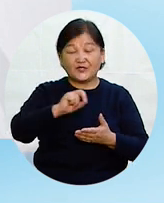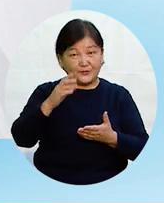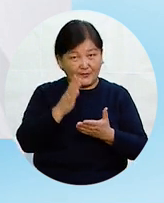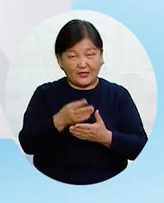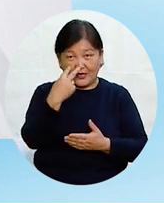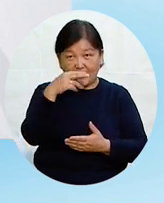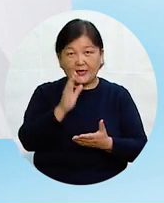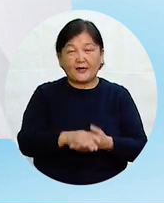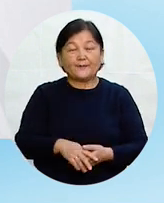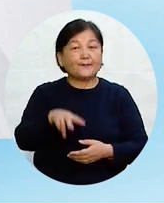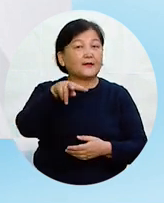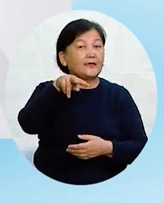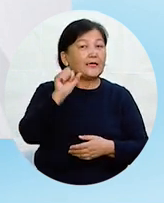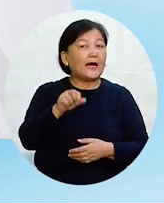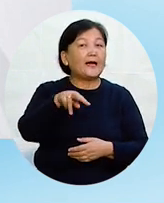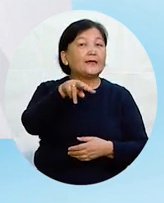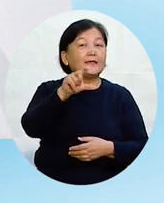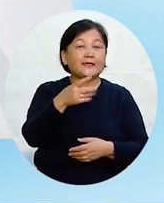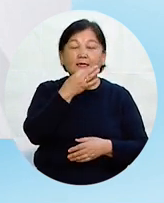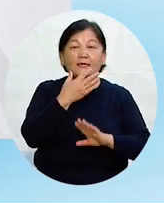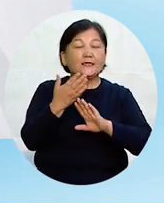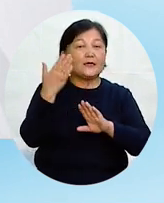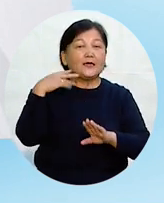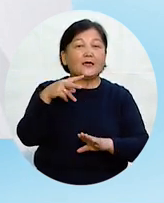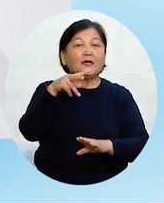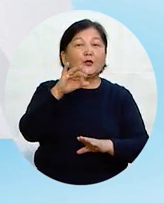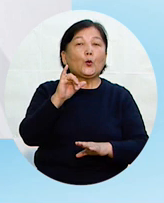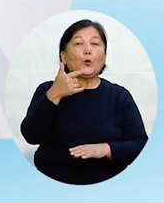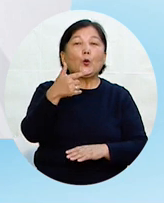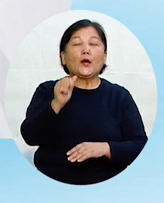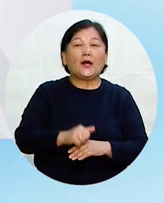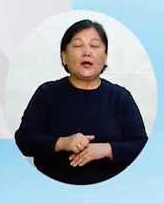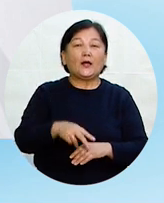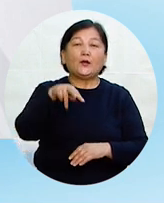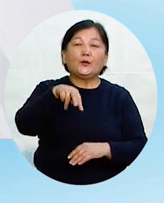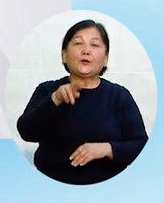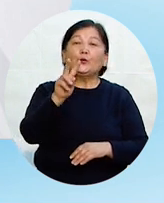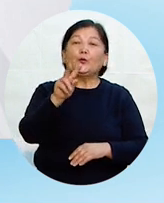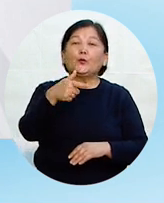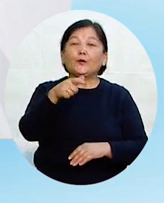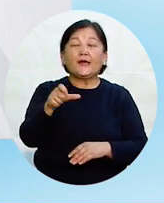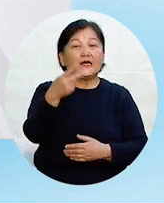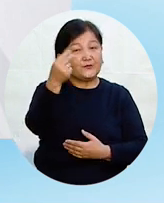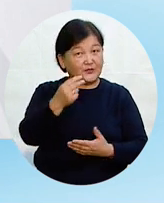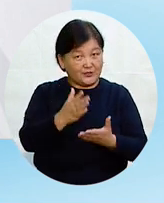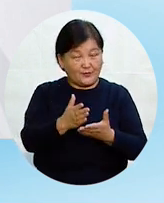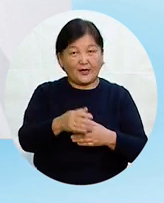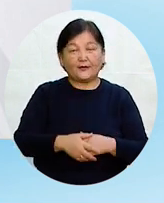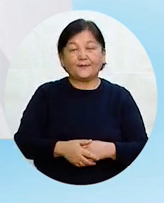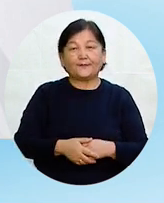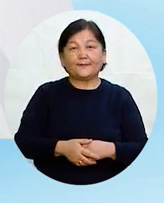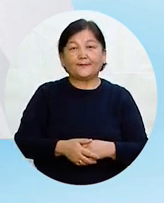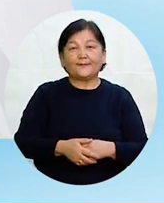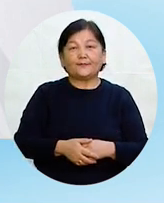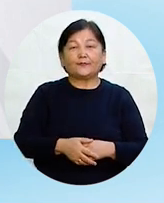За лалэгийн нөхцөлийг эртний хэлбэр нь эрэгүнд луга. Эм үгэнд лүгэ гэж бичдэг байна.